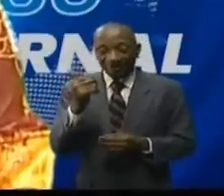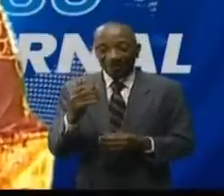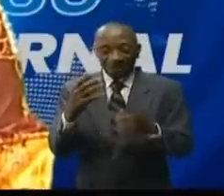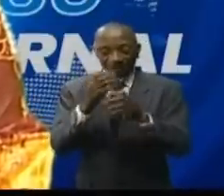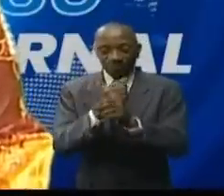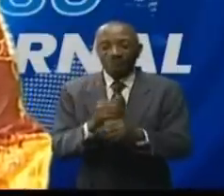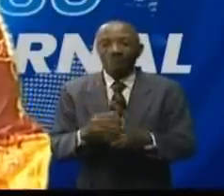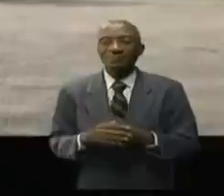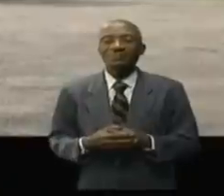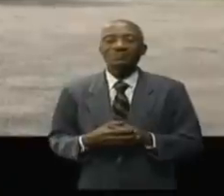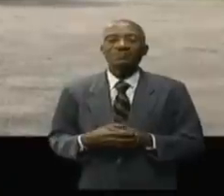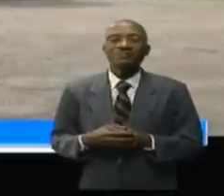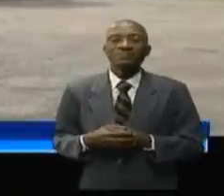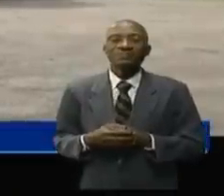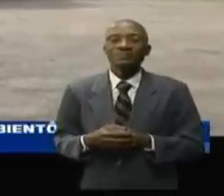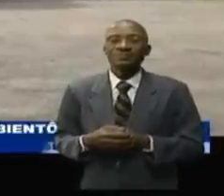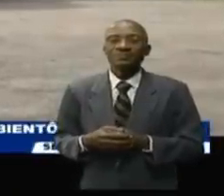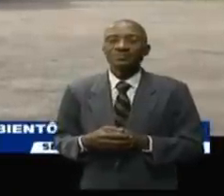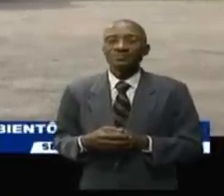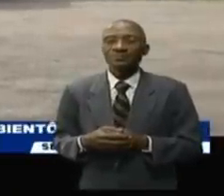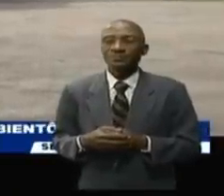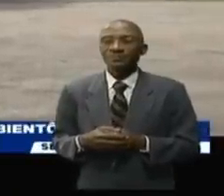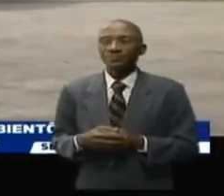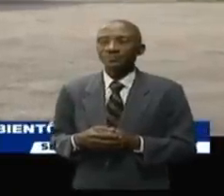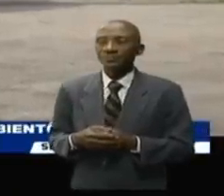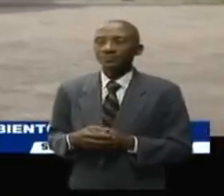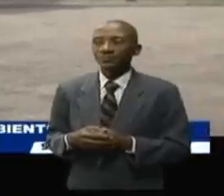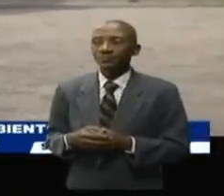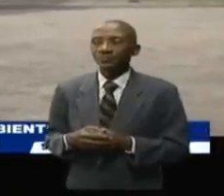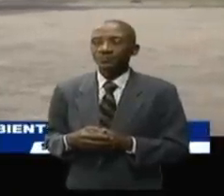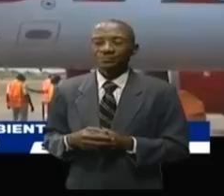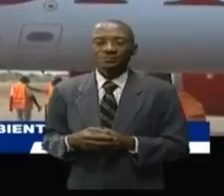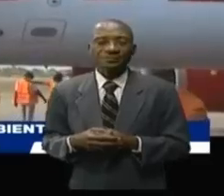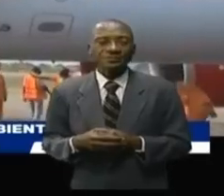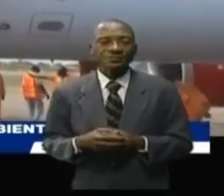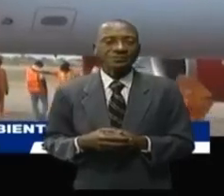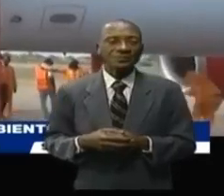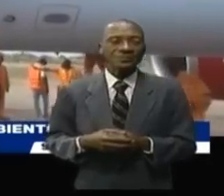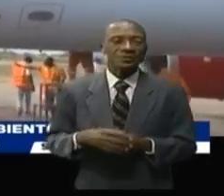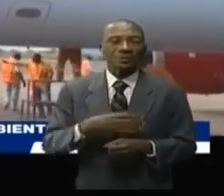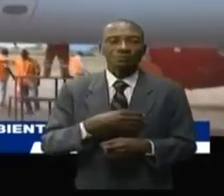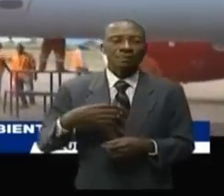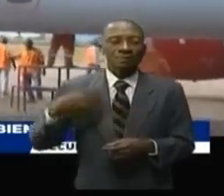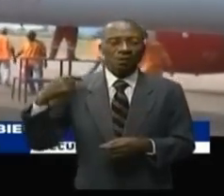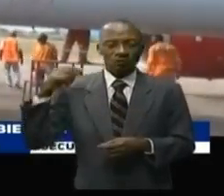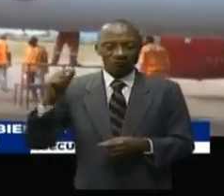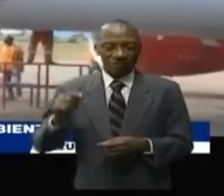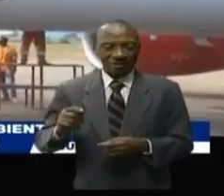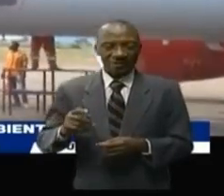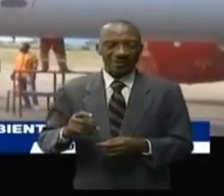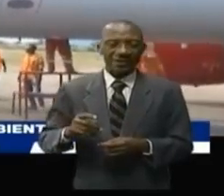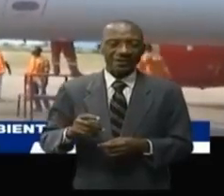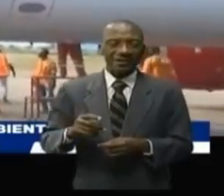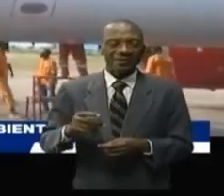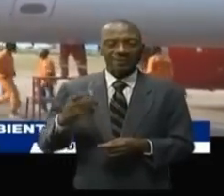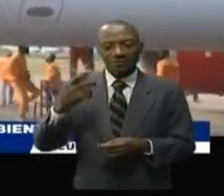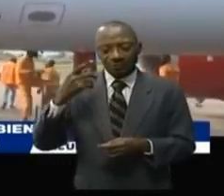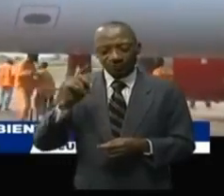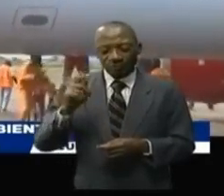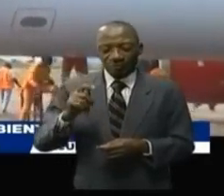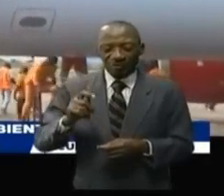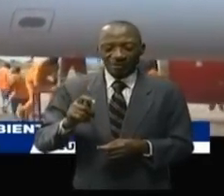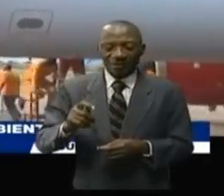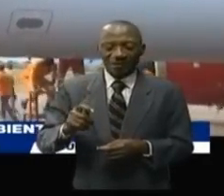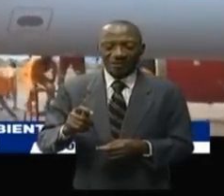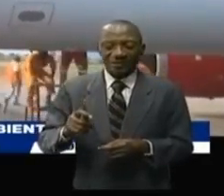la République. Le gouverneur de la province du Tanganyika, Julie Ngungwa Mwayuma, est de retour à Kalemie après sa